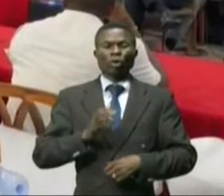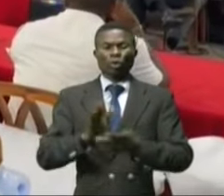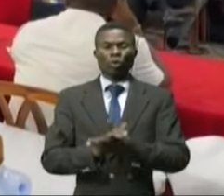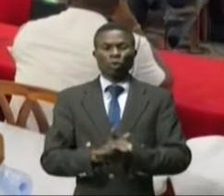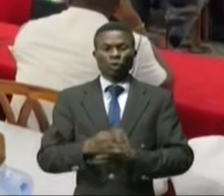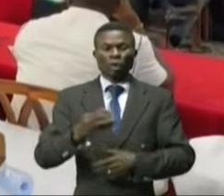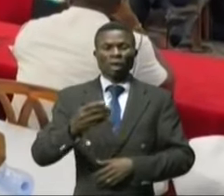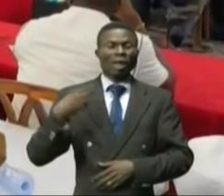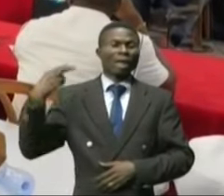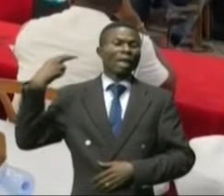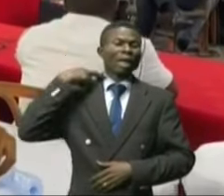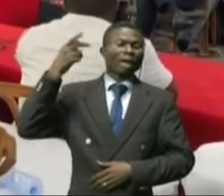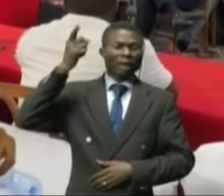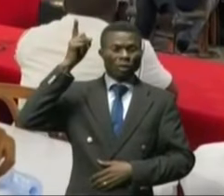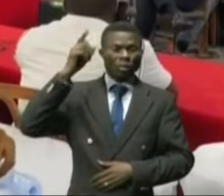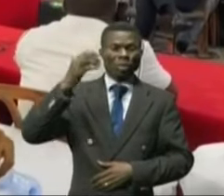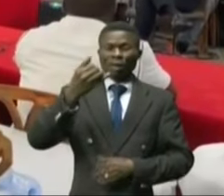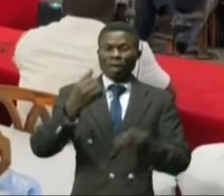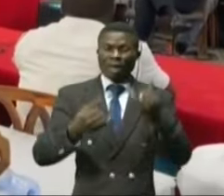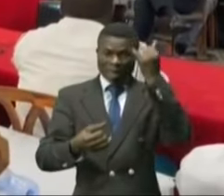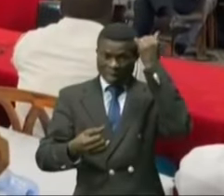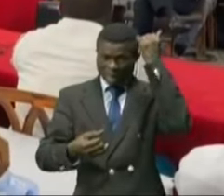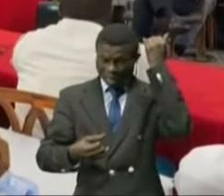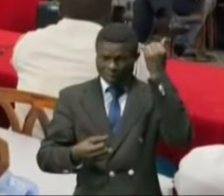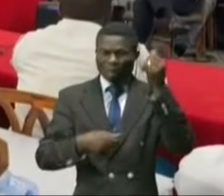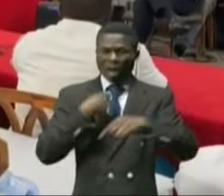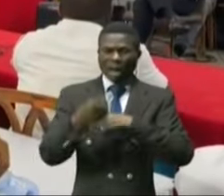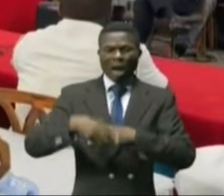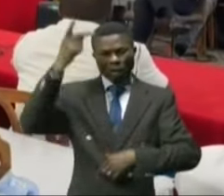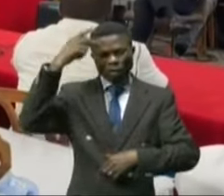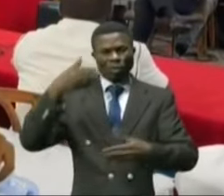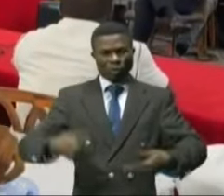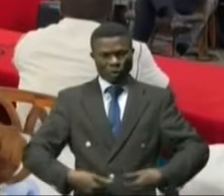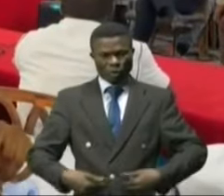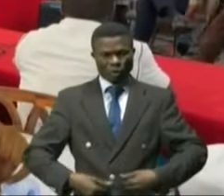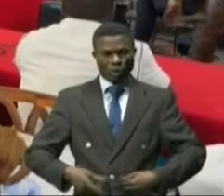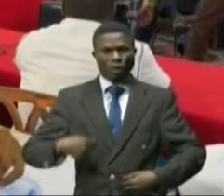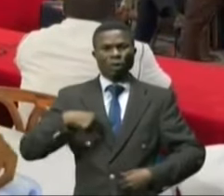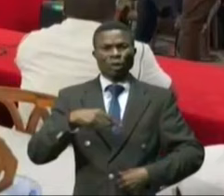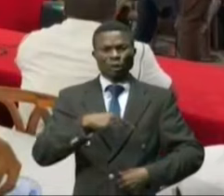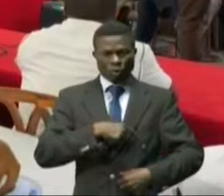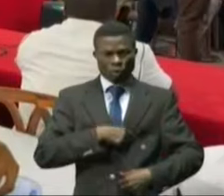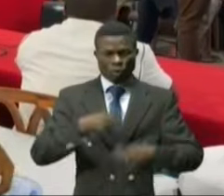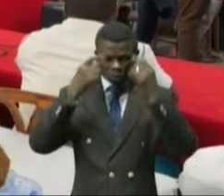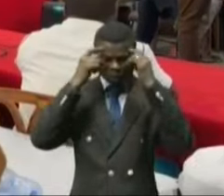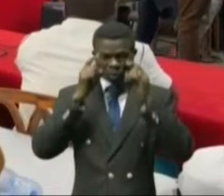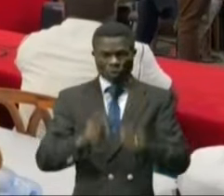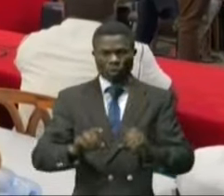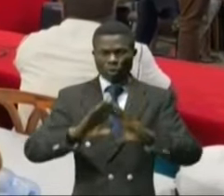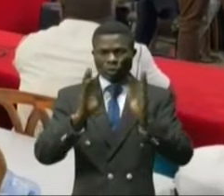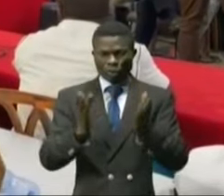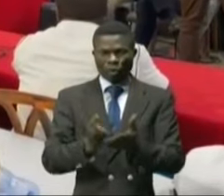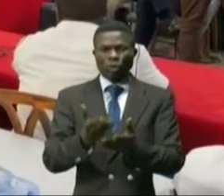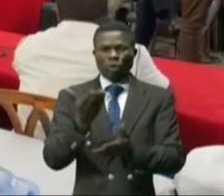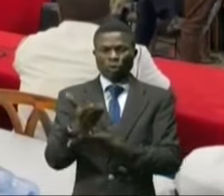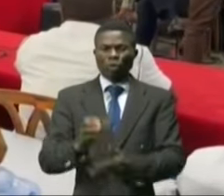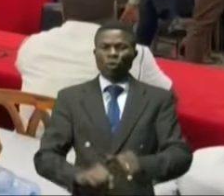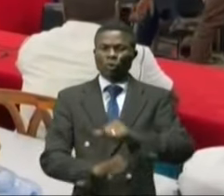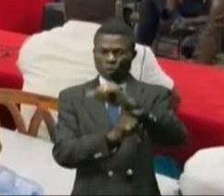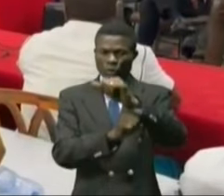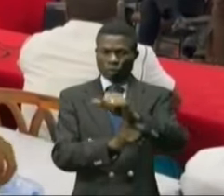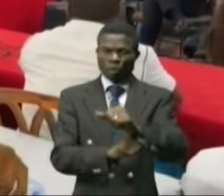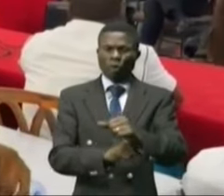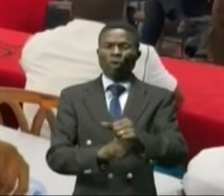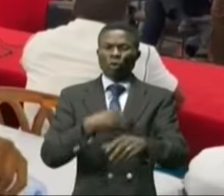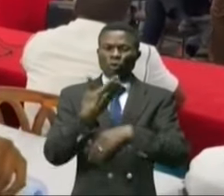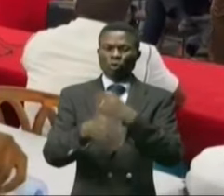Il a commencé la politique tout jeune. Nous avons aussi commencé, et si nous nous armons du courage et détermination, j'ajoute aussi la prière, nous allons bouleverser beaucoup de